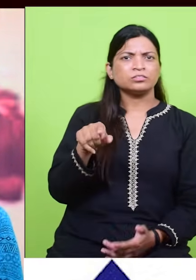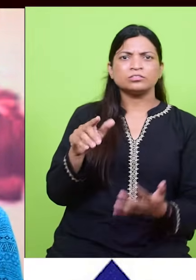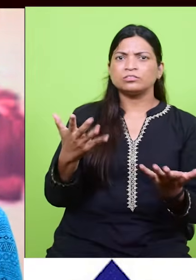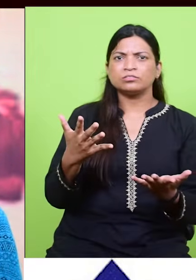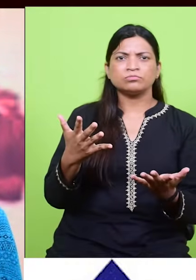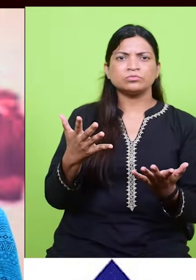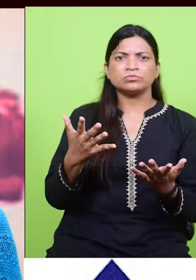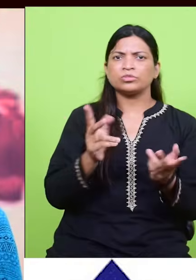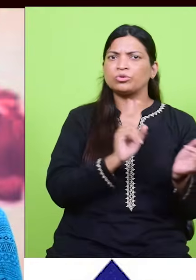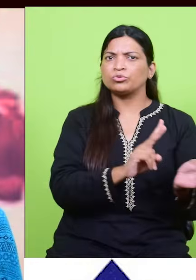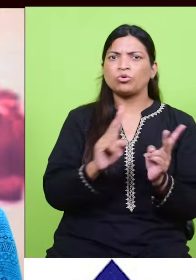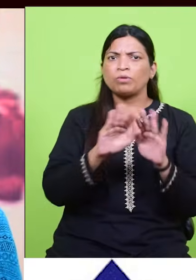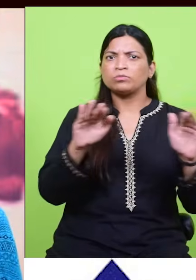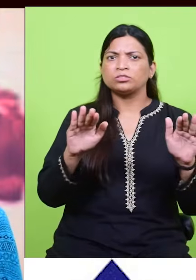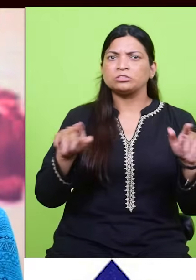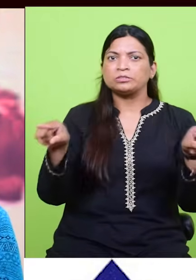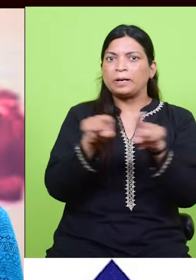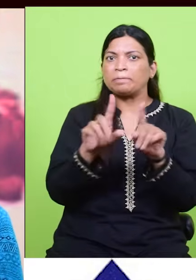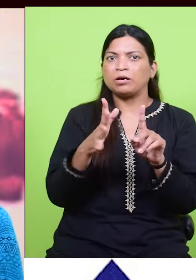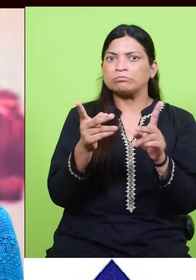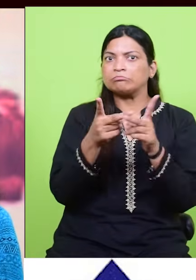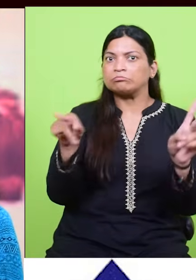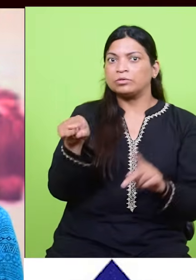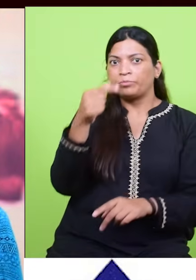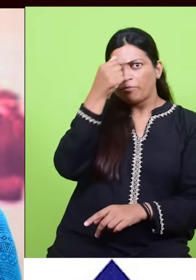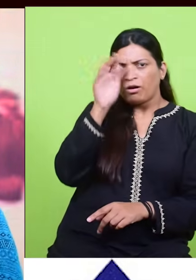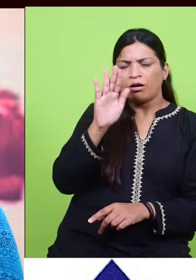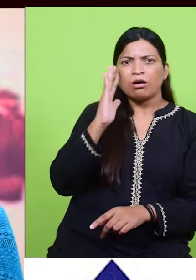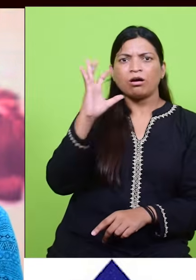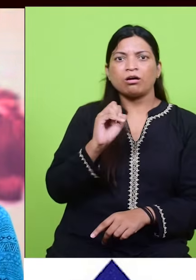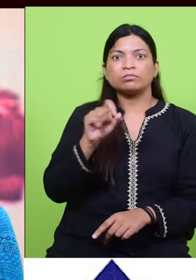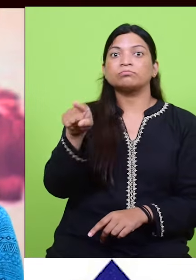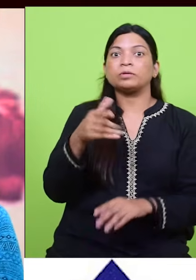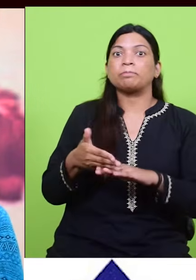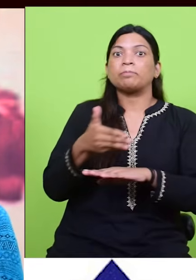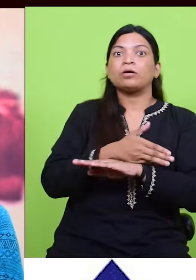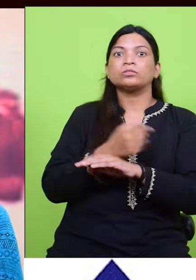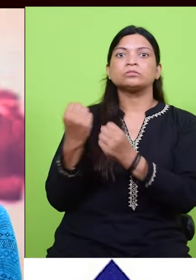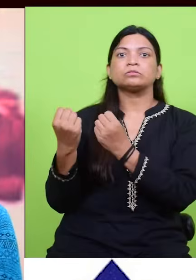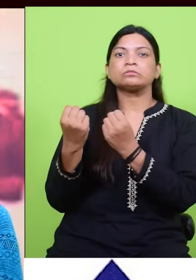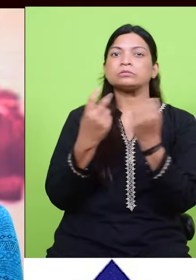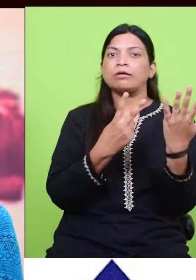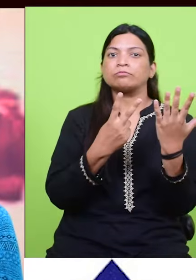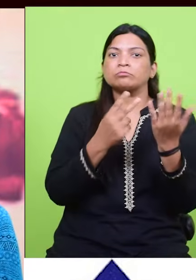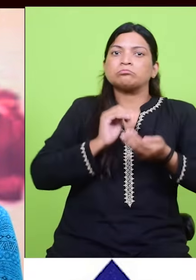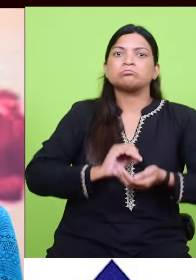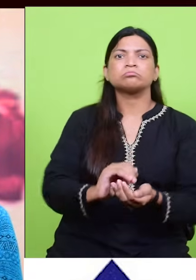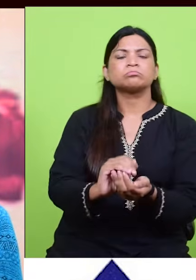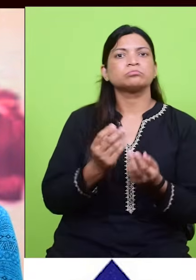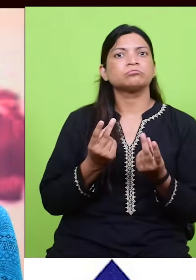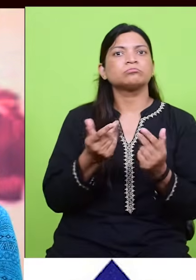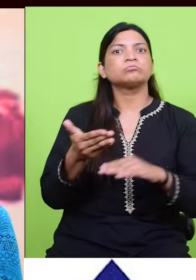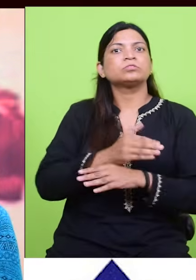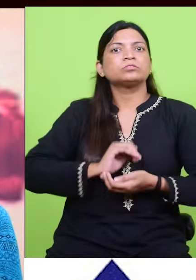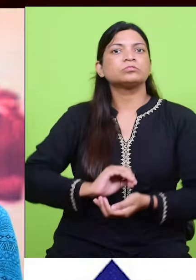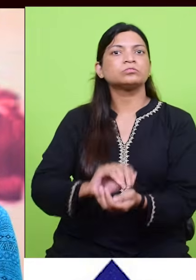कब पता चला, कैसे आपको पता चला कि यह सामान्य बच्चों से थोड़ी अलग है, इसको कोई समस्या है? ये प्री मैच्योर थी,